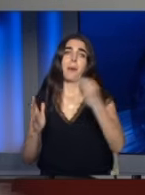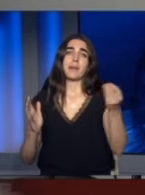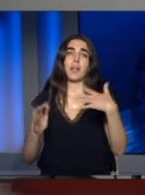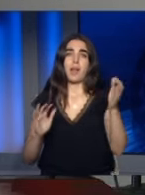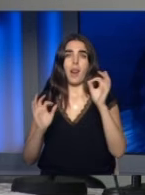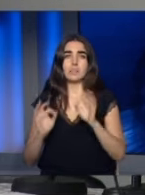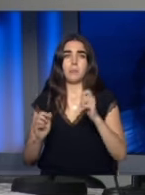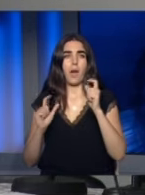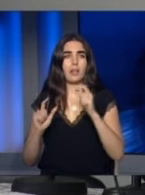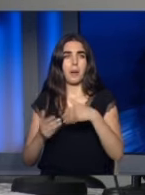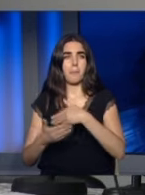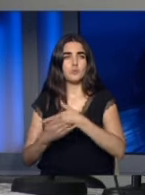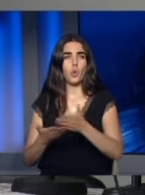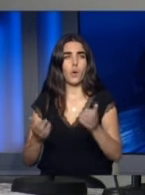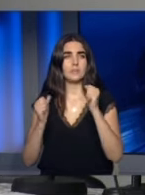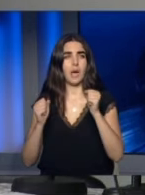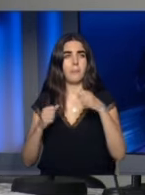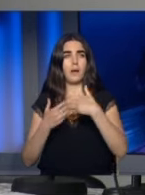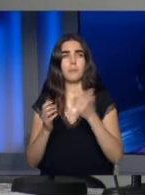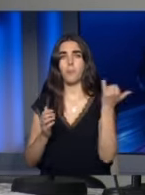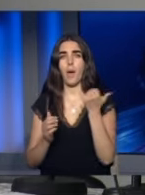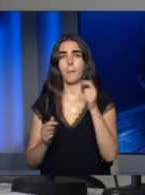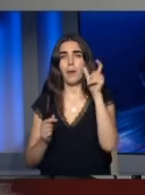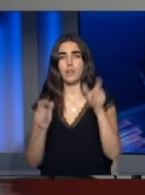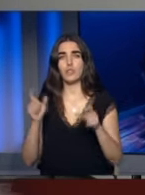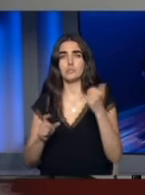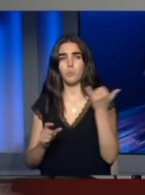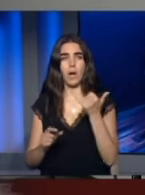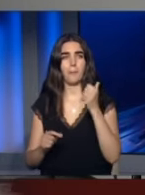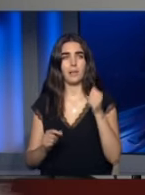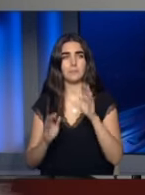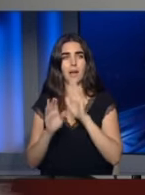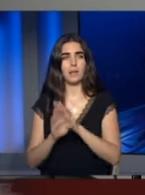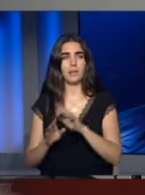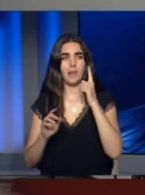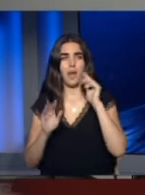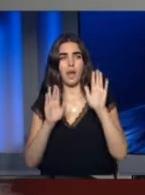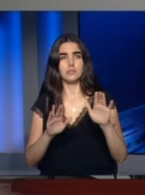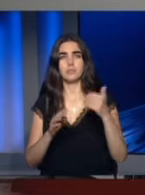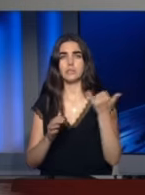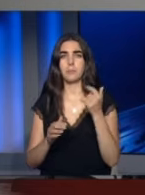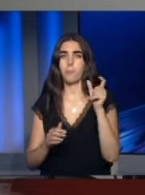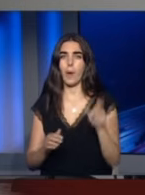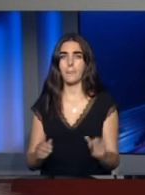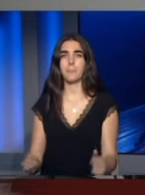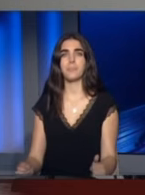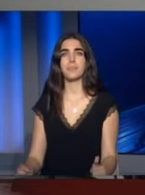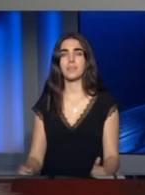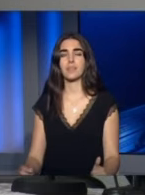ولكن يبقى العامل المذهبي هو العامل الخطير الذي